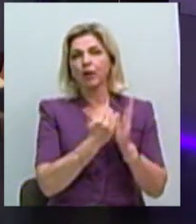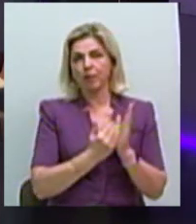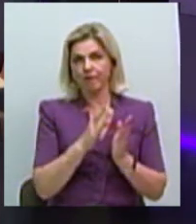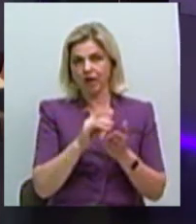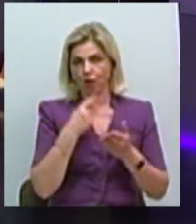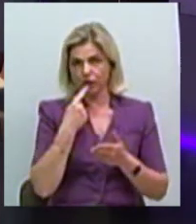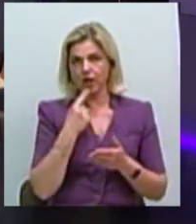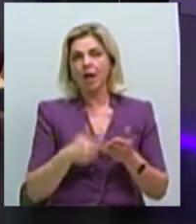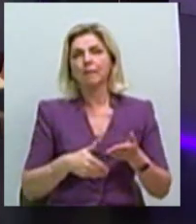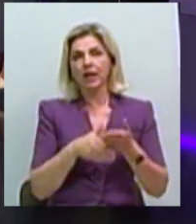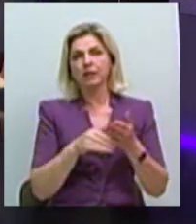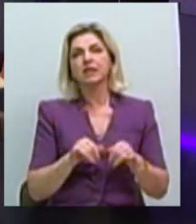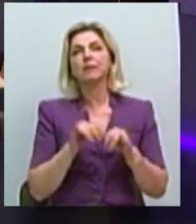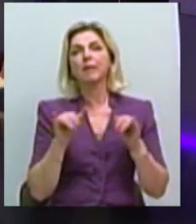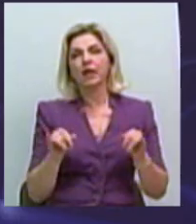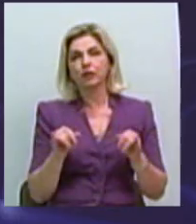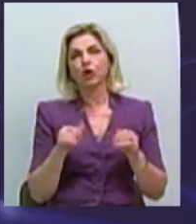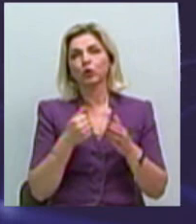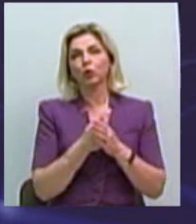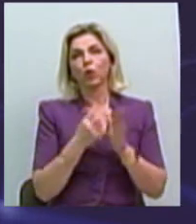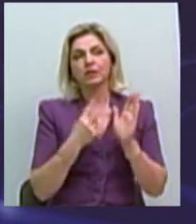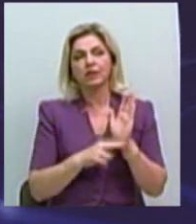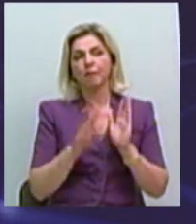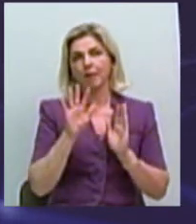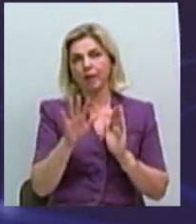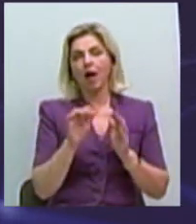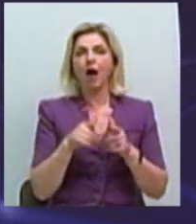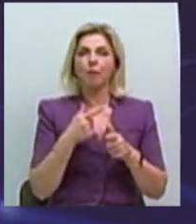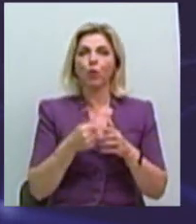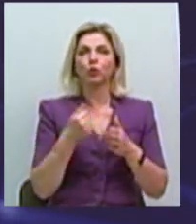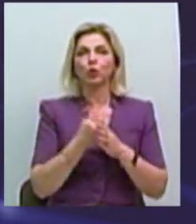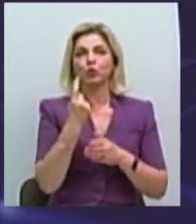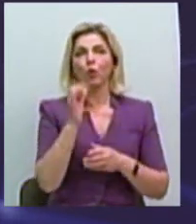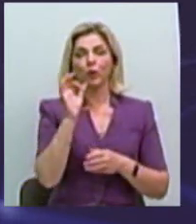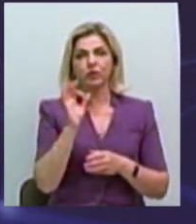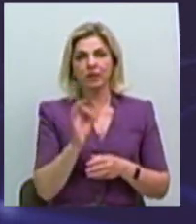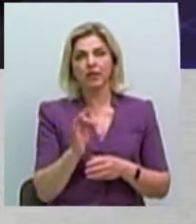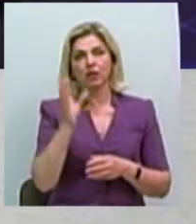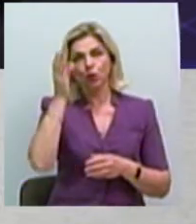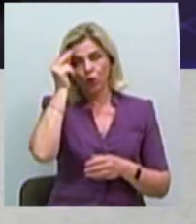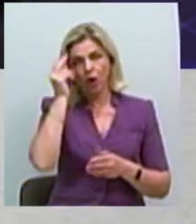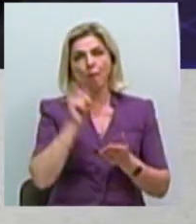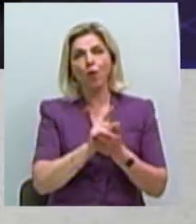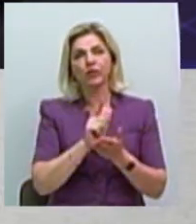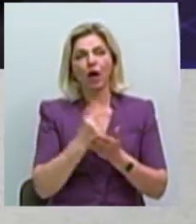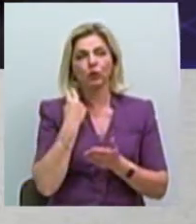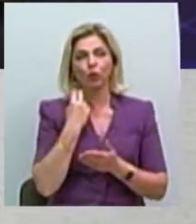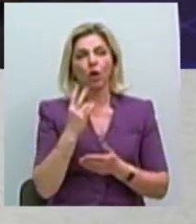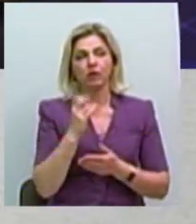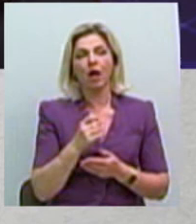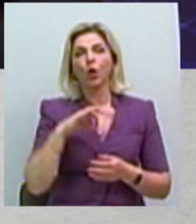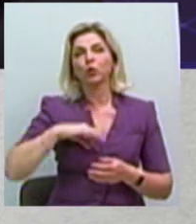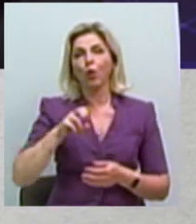цитую, сприяння збільшенню до 75 або навіть до 100% зарахувань податку на доходи фізичних